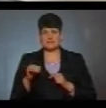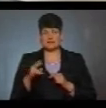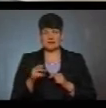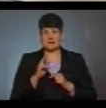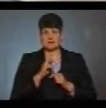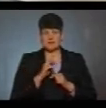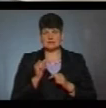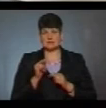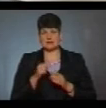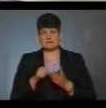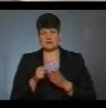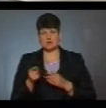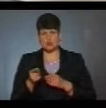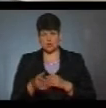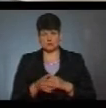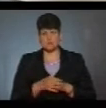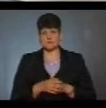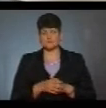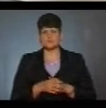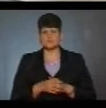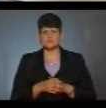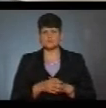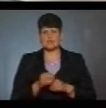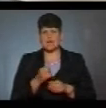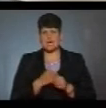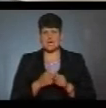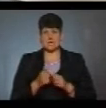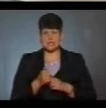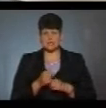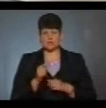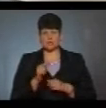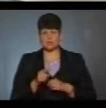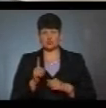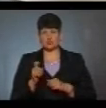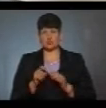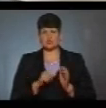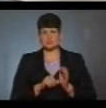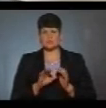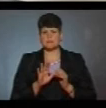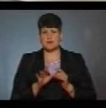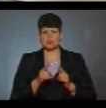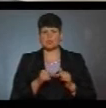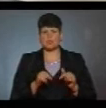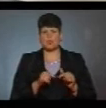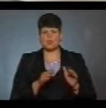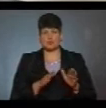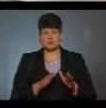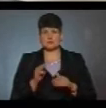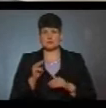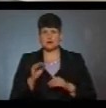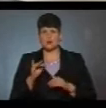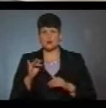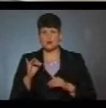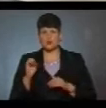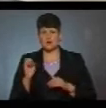Кременецького і міста Тернополя. Лідирує тут в 165-му окрузі Тарас